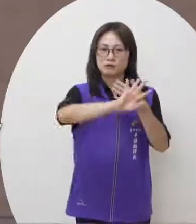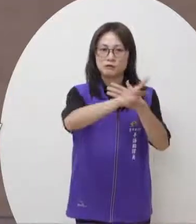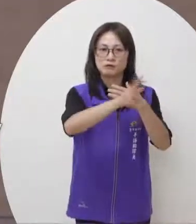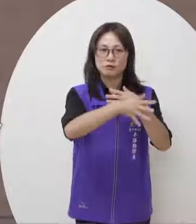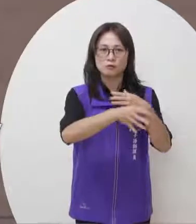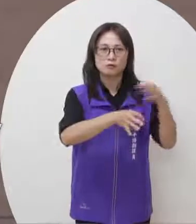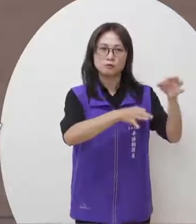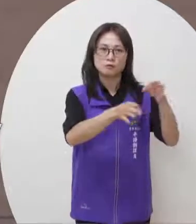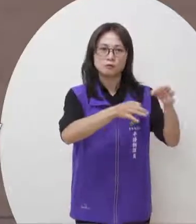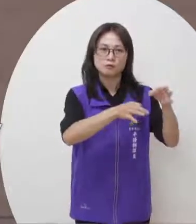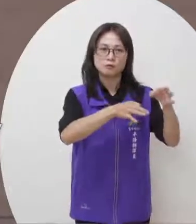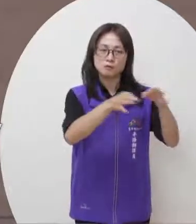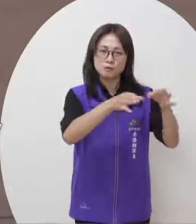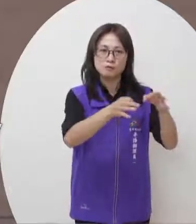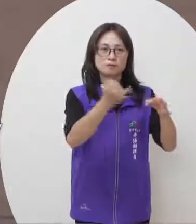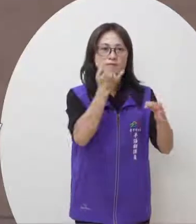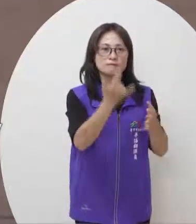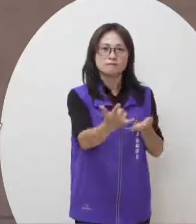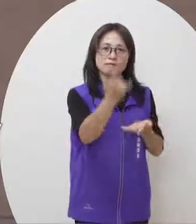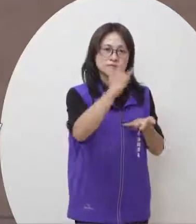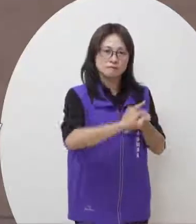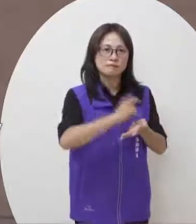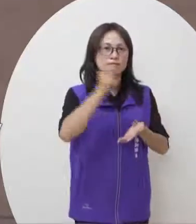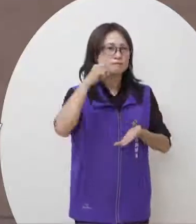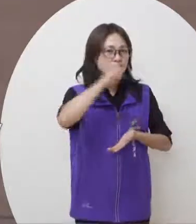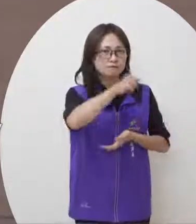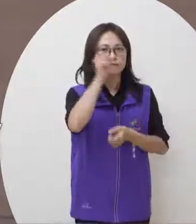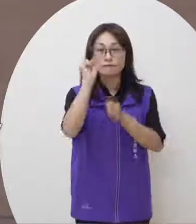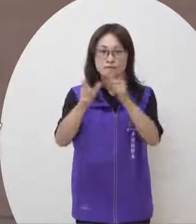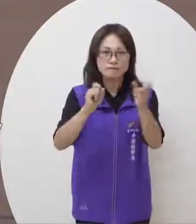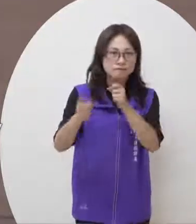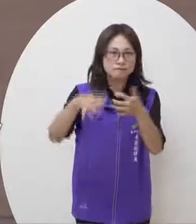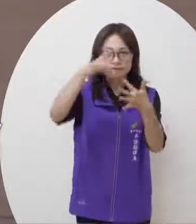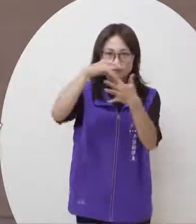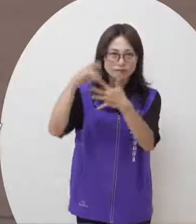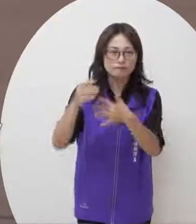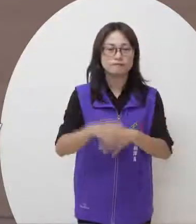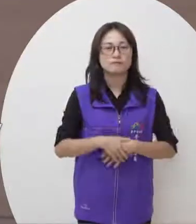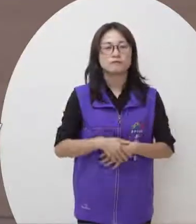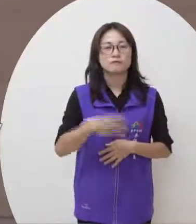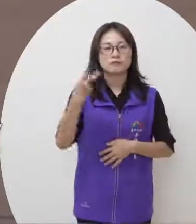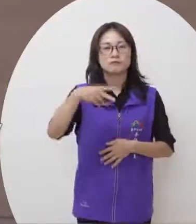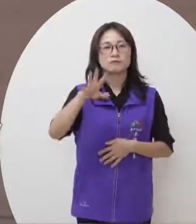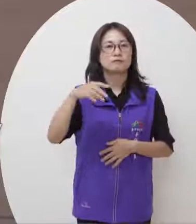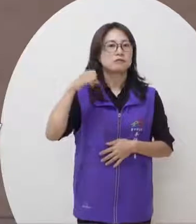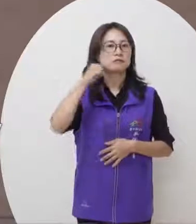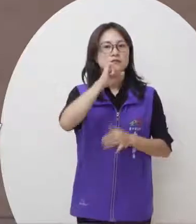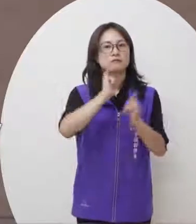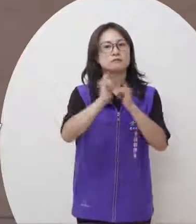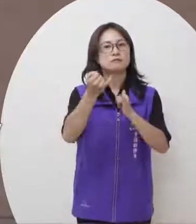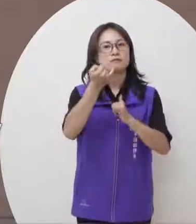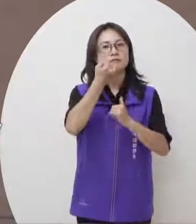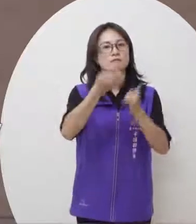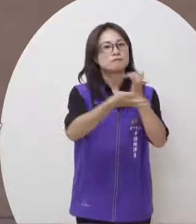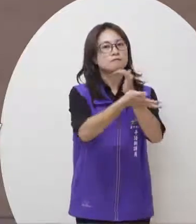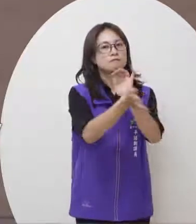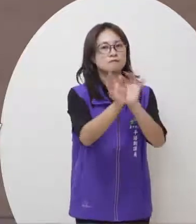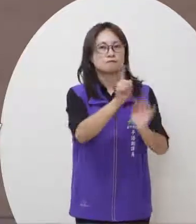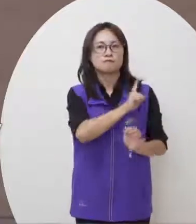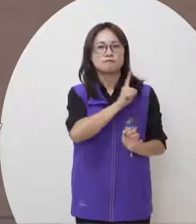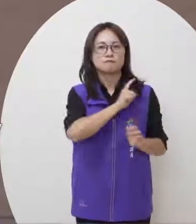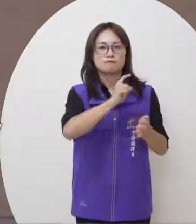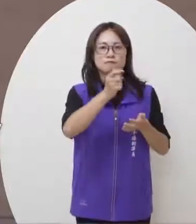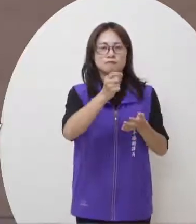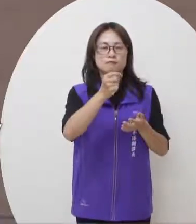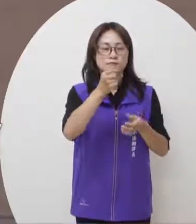购，台湾的民众尤其台中的民众呢也可以在这个地方展售我们的货品，那里面也有很